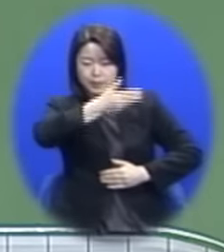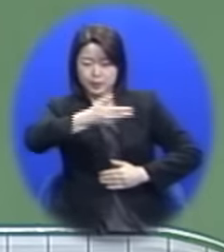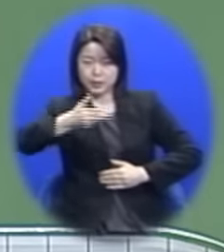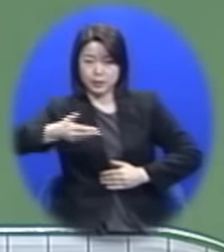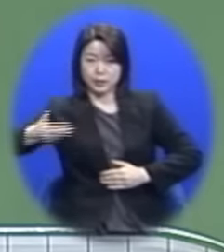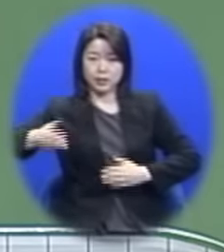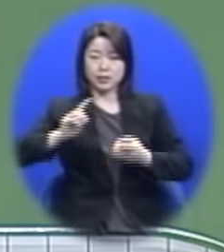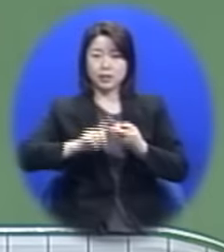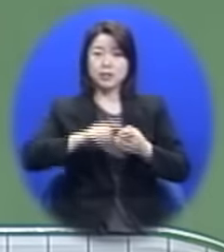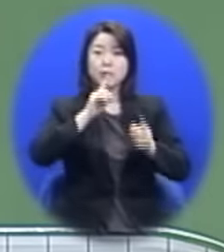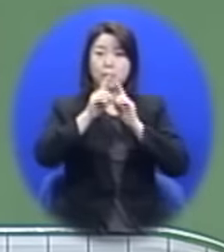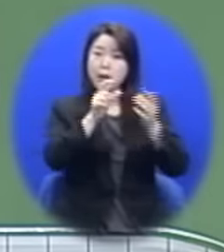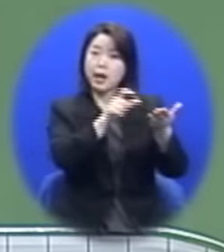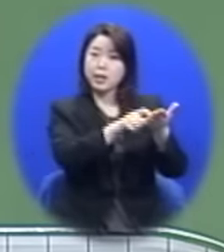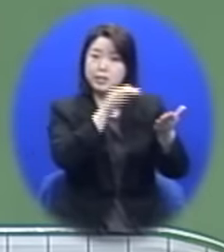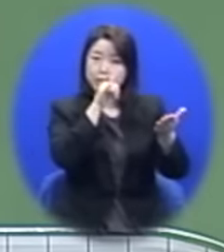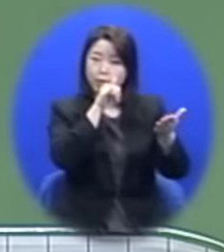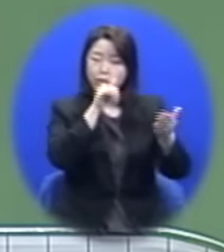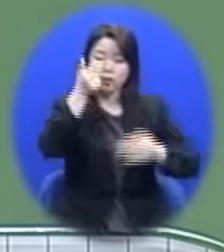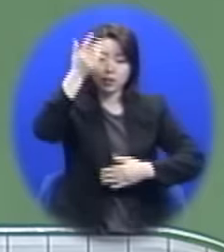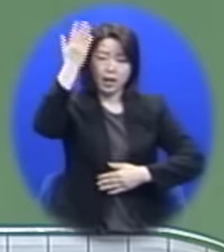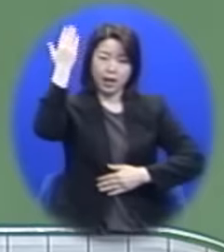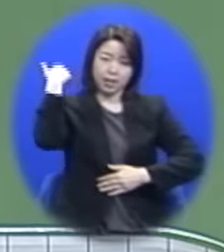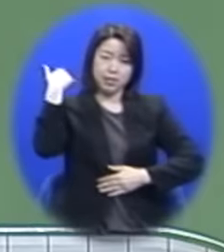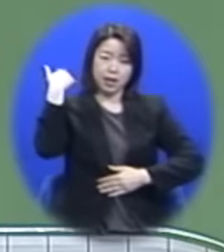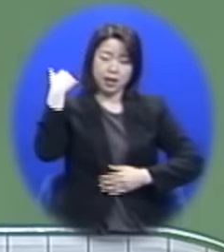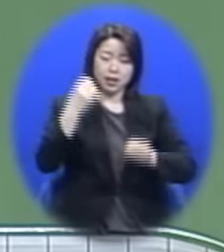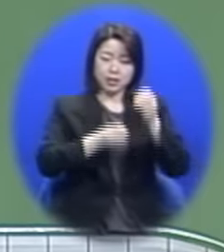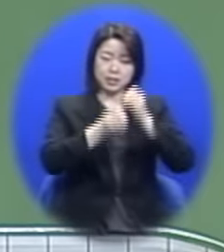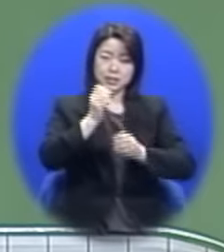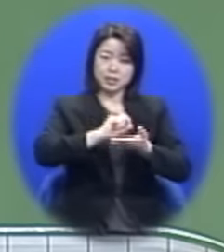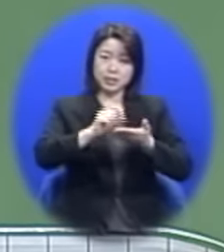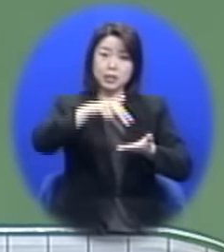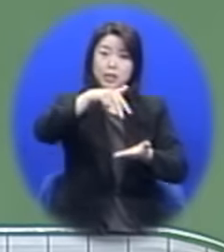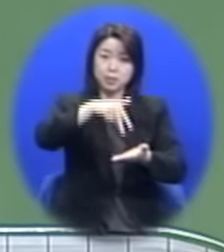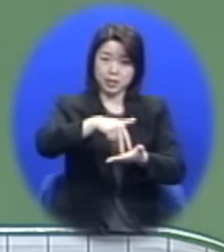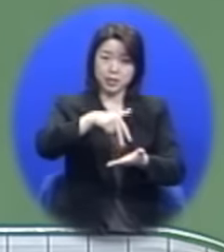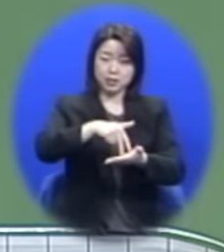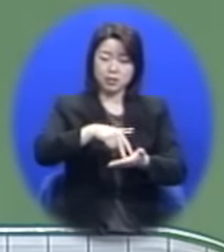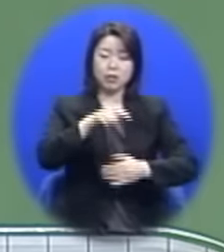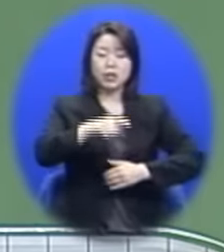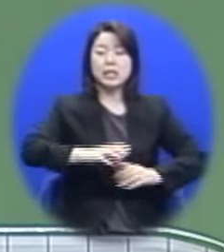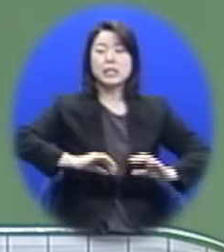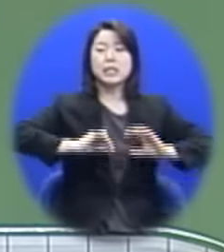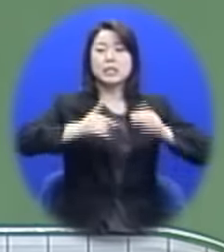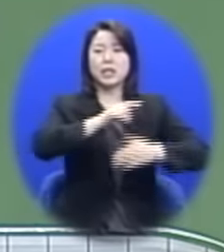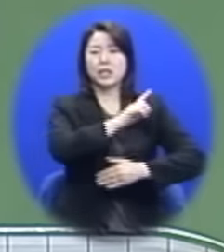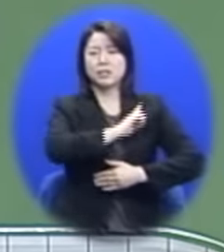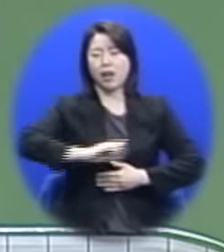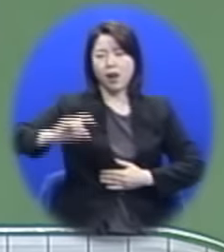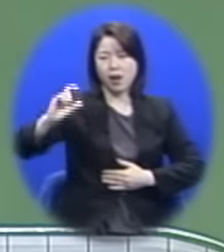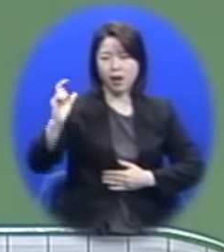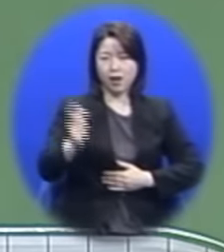그가 말하는데, 그때 당시에 또 시편 기자에게 있어서 이 세상에서